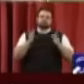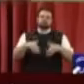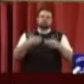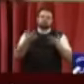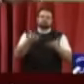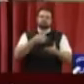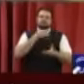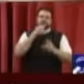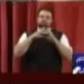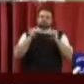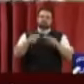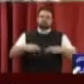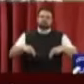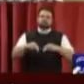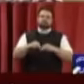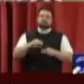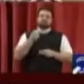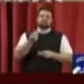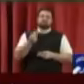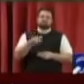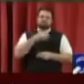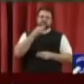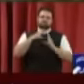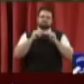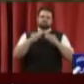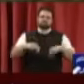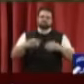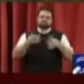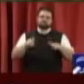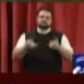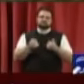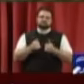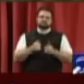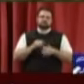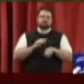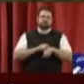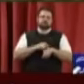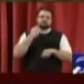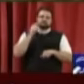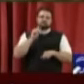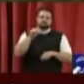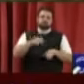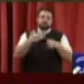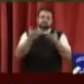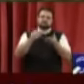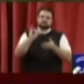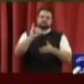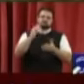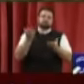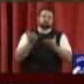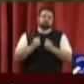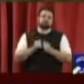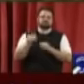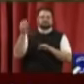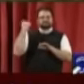românul nostru. Da, drăguța, bine a spus românul nostru. Ce se întâmplă? În momentul în care tu transmiți cuiva ceva și în